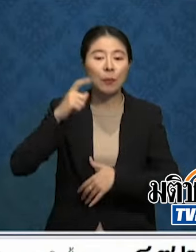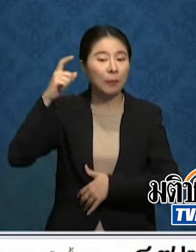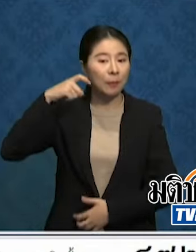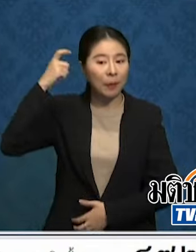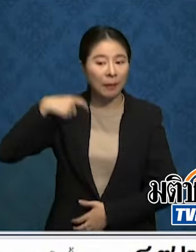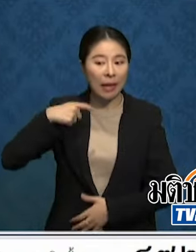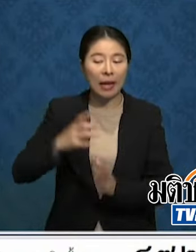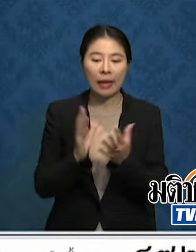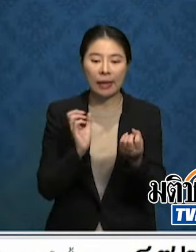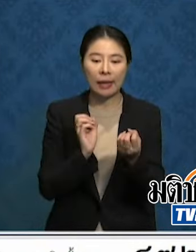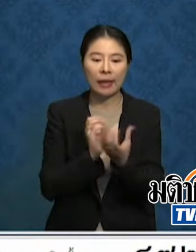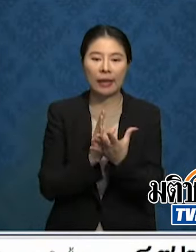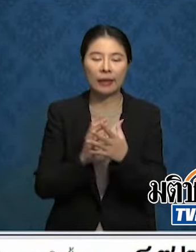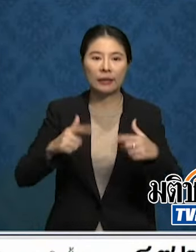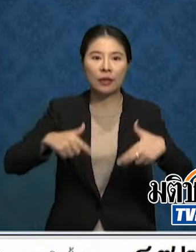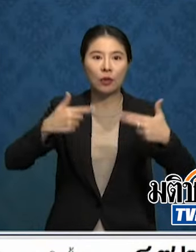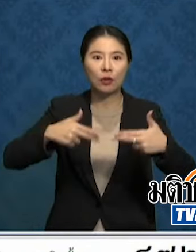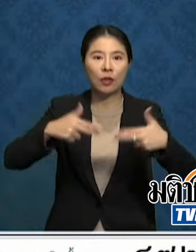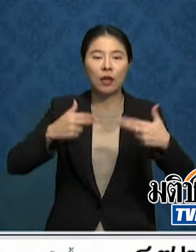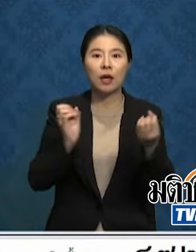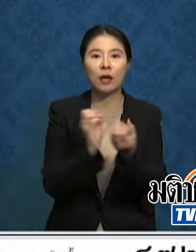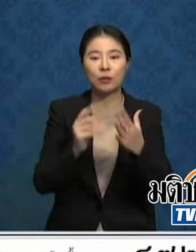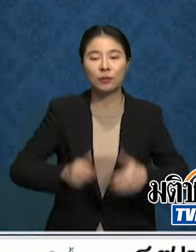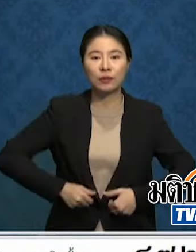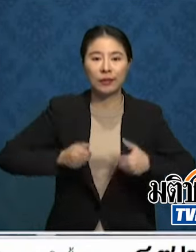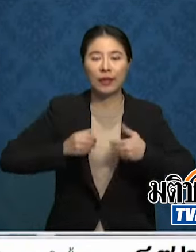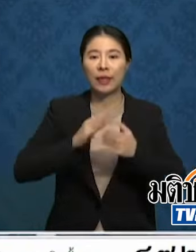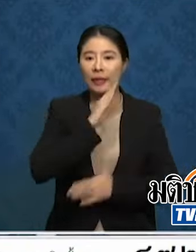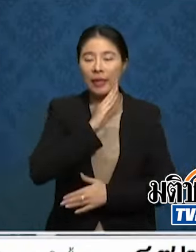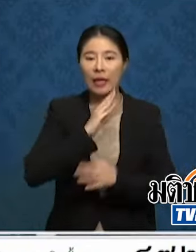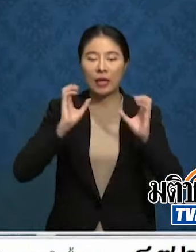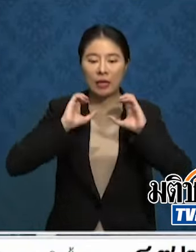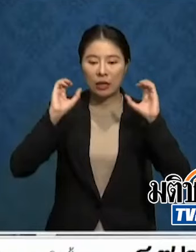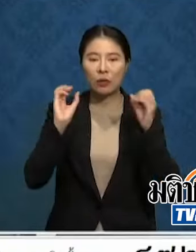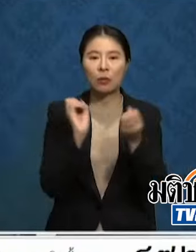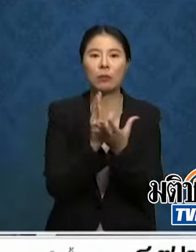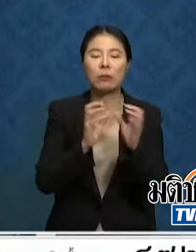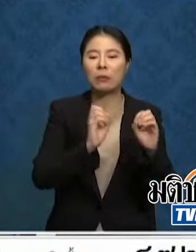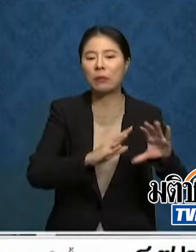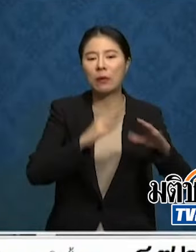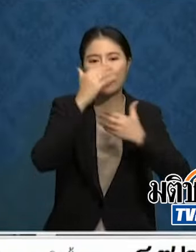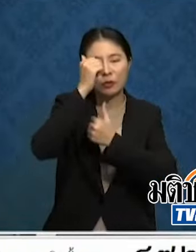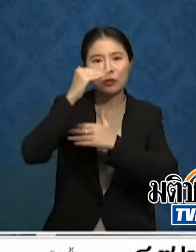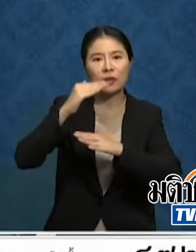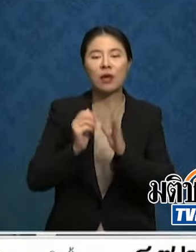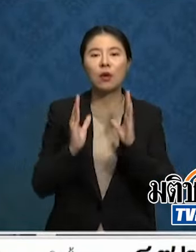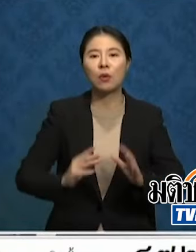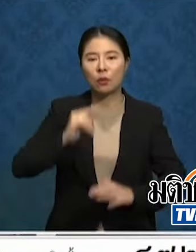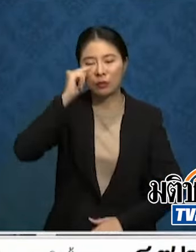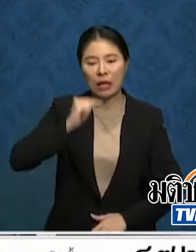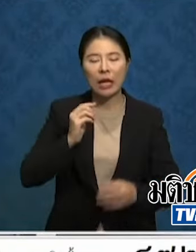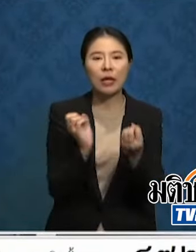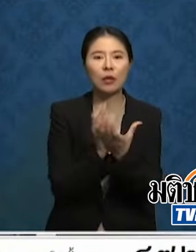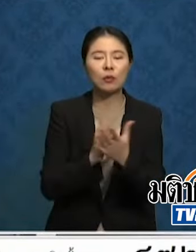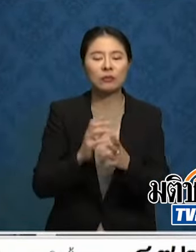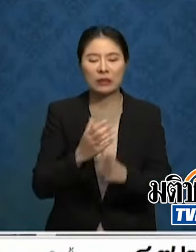ากระทบกับชีวิตของพวกเขาแต่การที่ภาครัฐนะคะปล่อยปละละเลยแบบนี้มันกระทบกับชีวิตของทุกคนและคนไทยก็ต้องอยู่แบบตั้งคำถามว่า